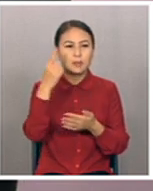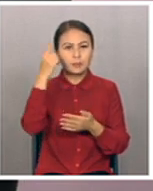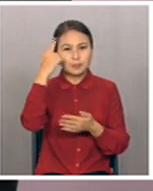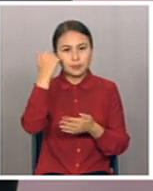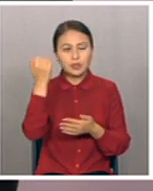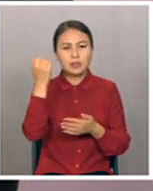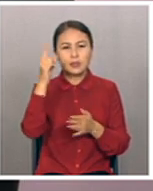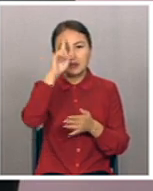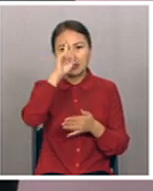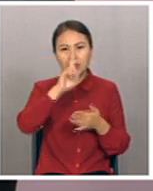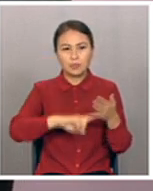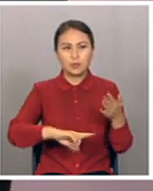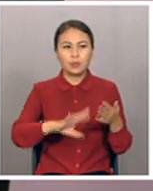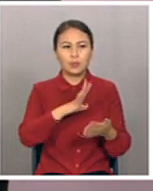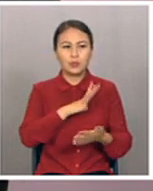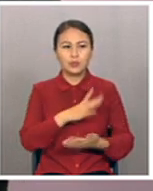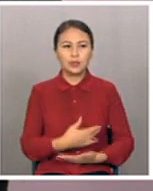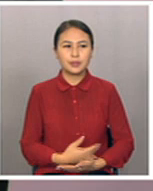болыңдар.